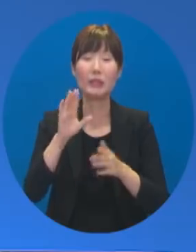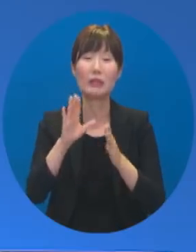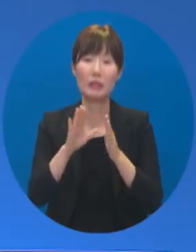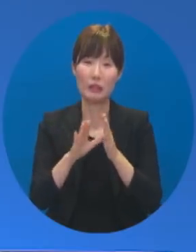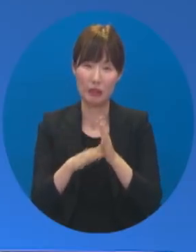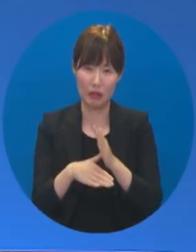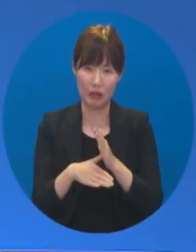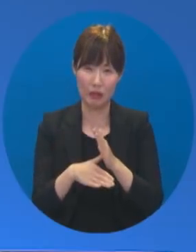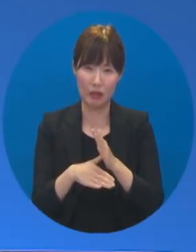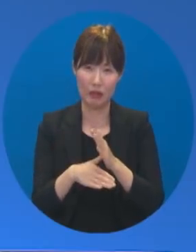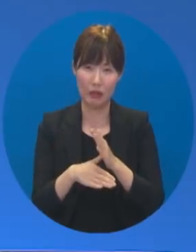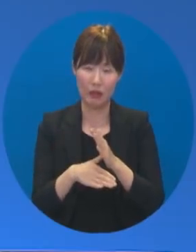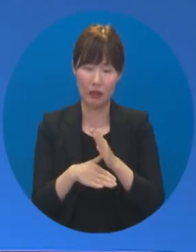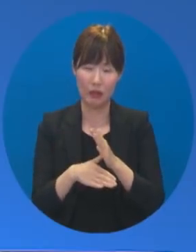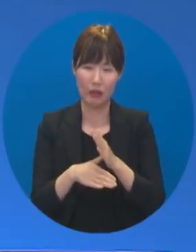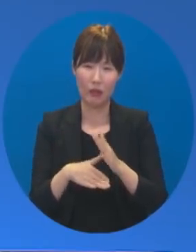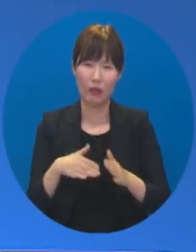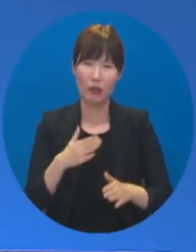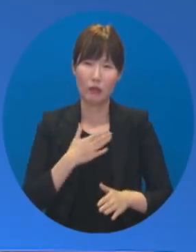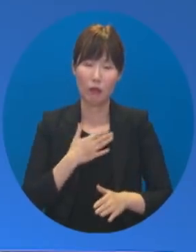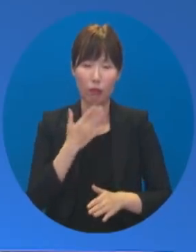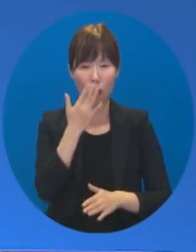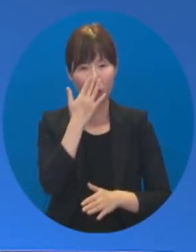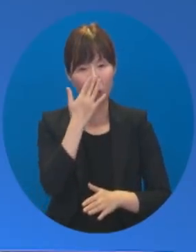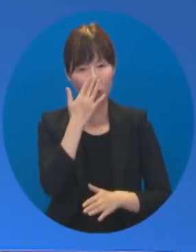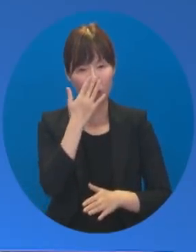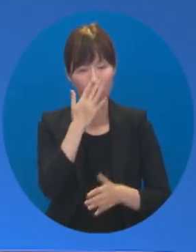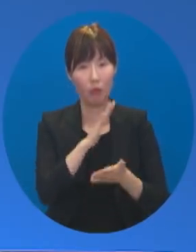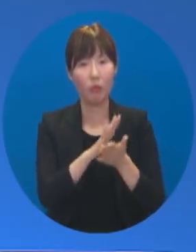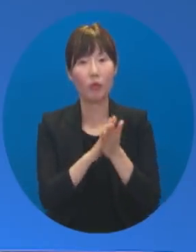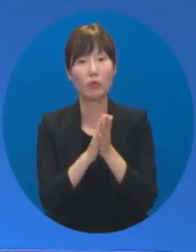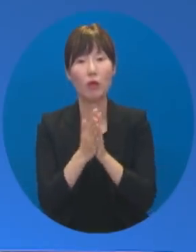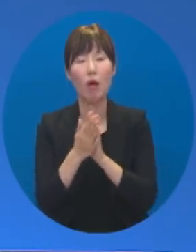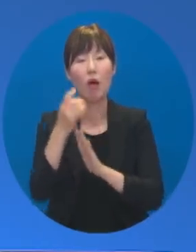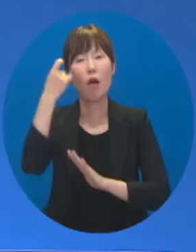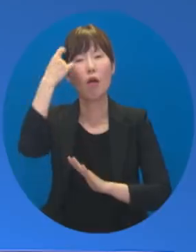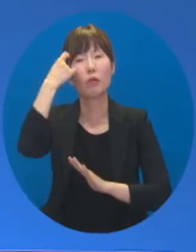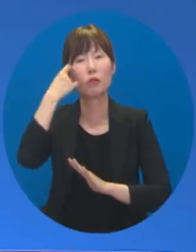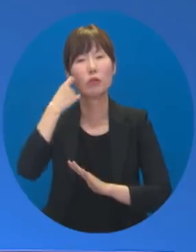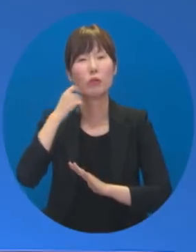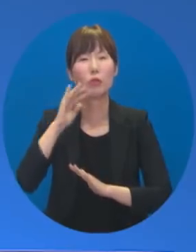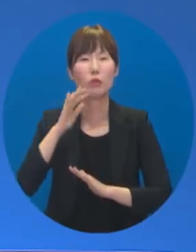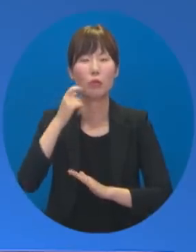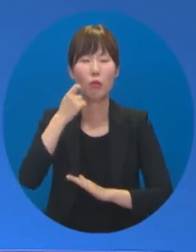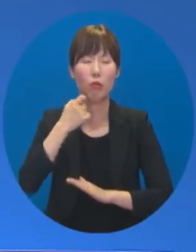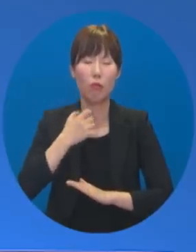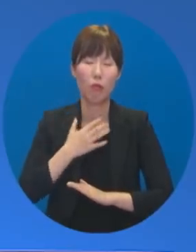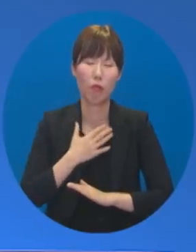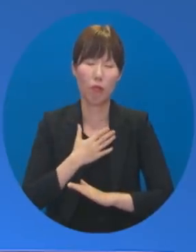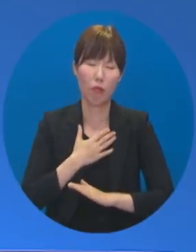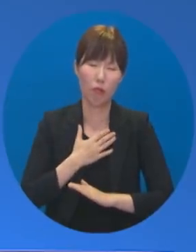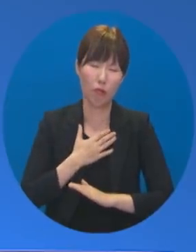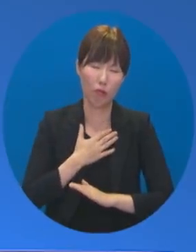어떤 감정을 느낄 수 있는 그런 상태가 되었습니다. 그 내용을 이렇게 보고 있는데